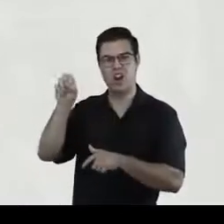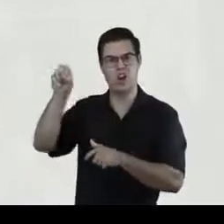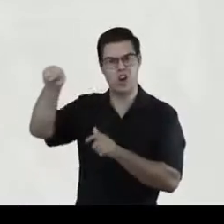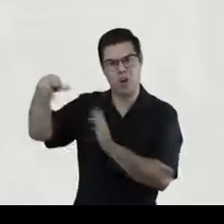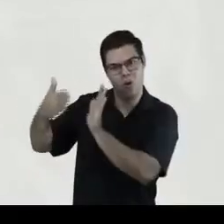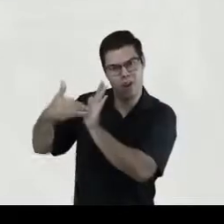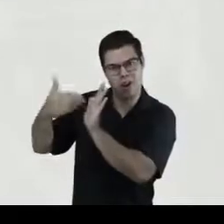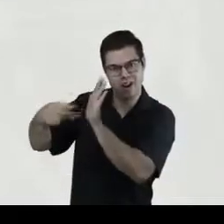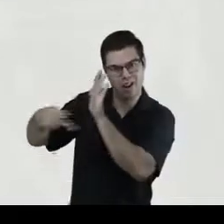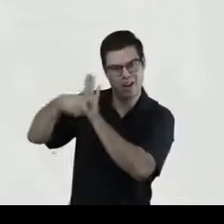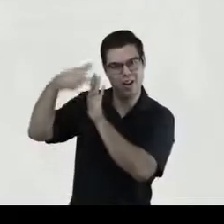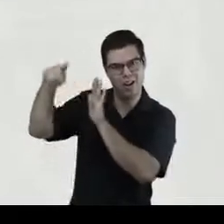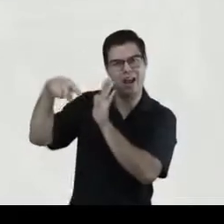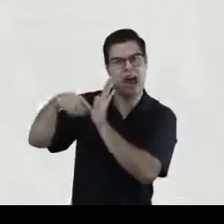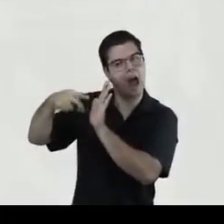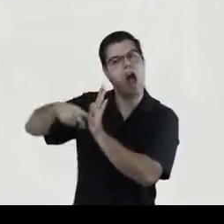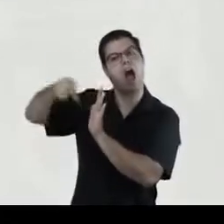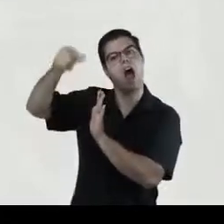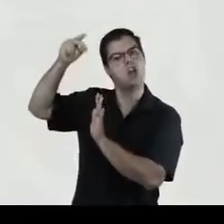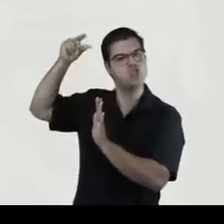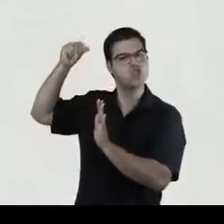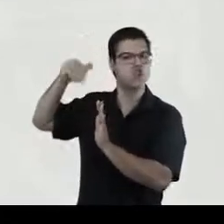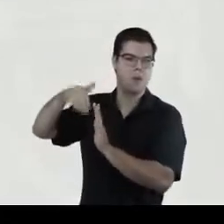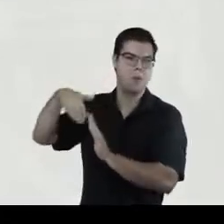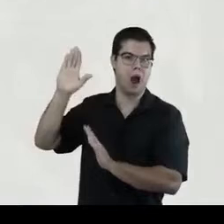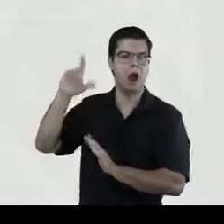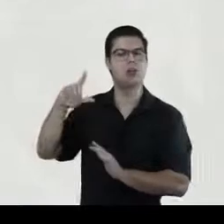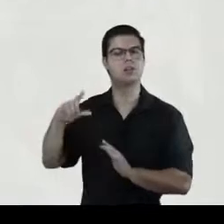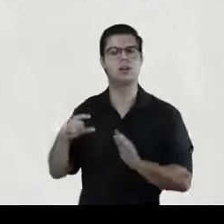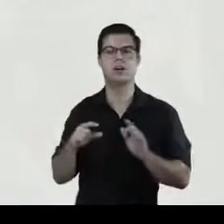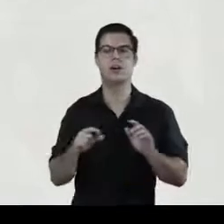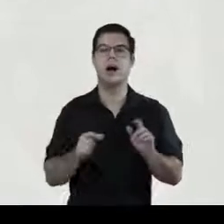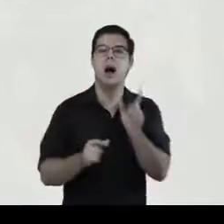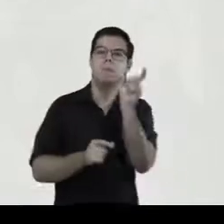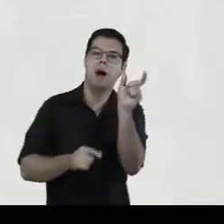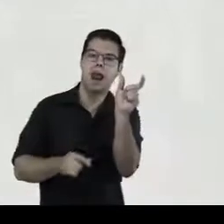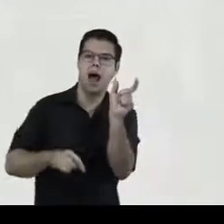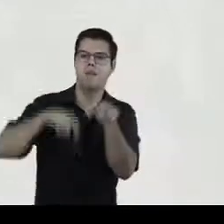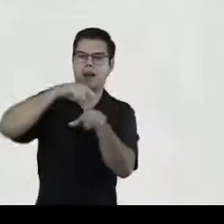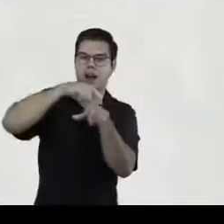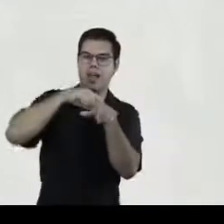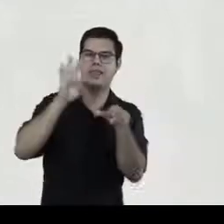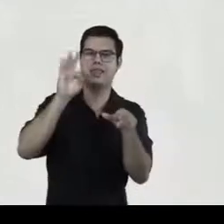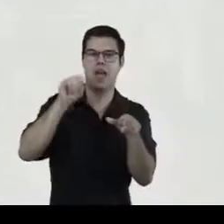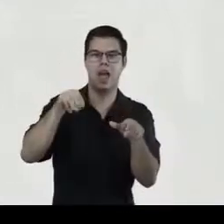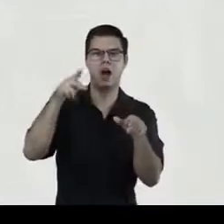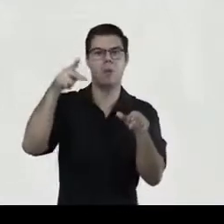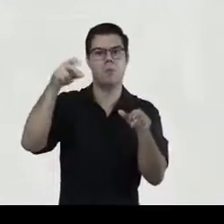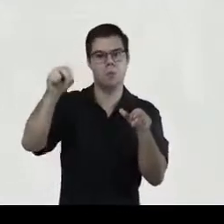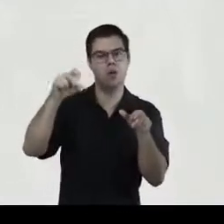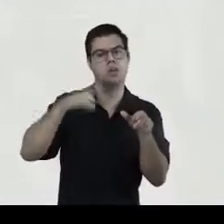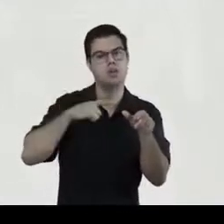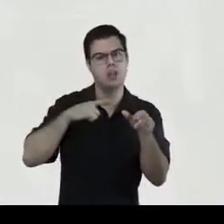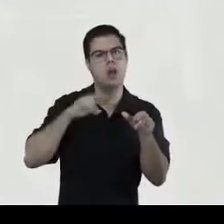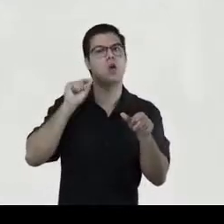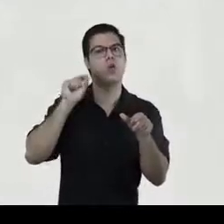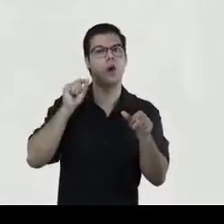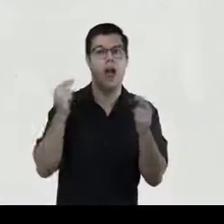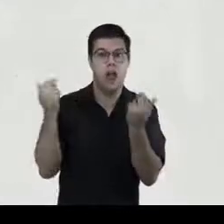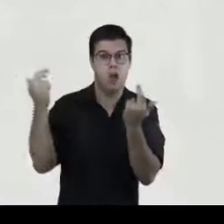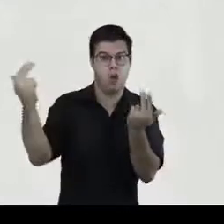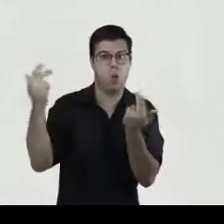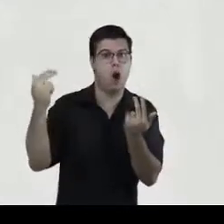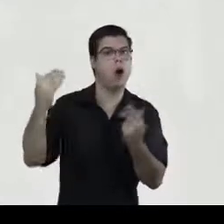a une graphie moderne avec un P, ce qui n'est pas le cas dans tous les autres exemplaires de l'édition de